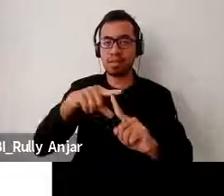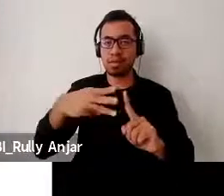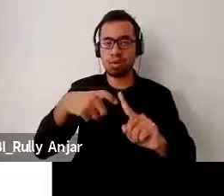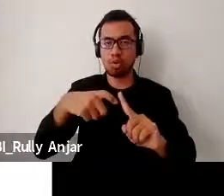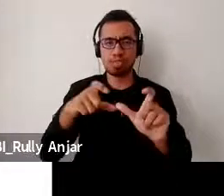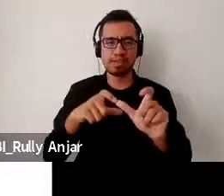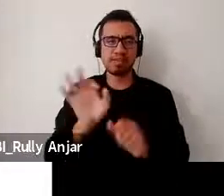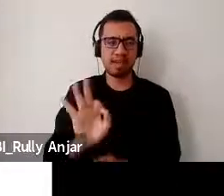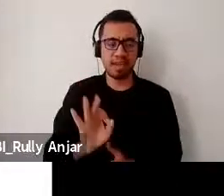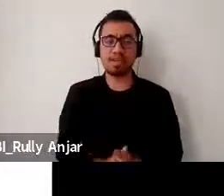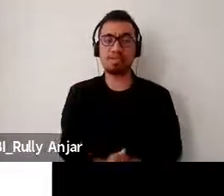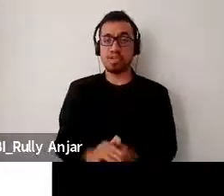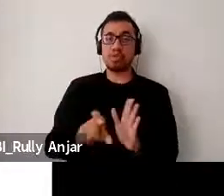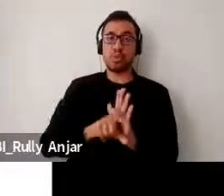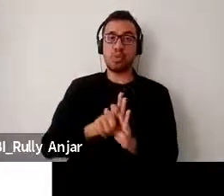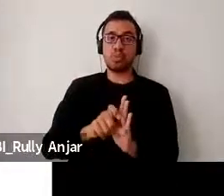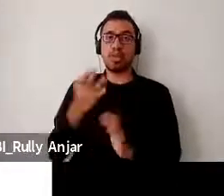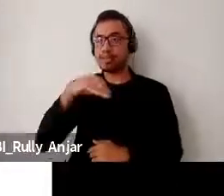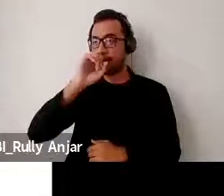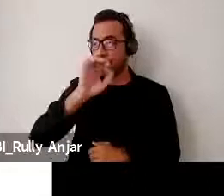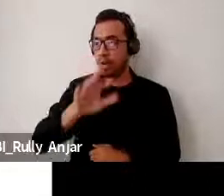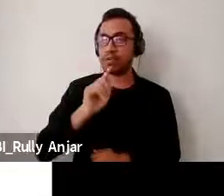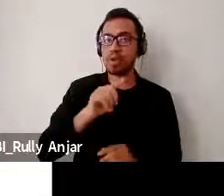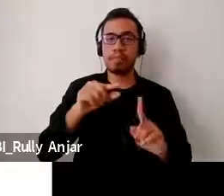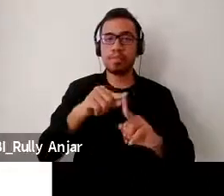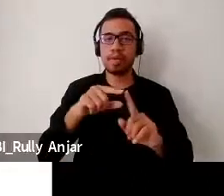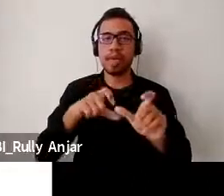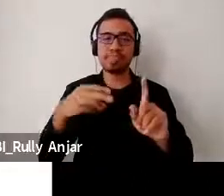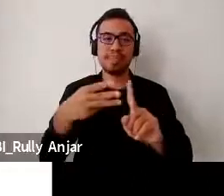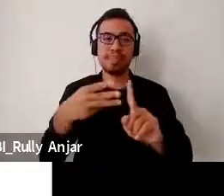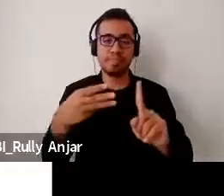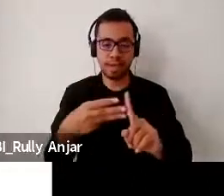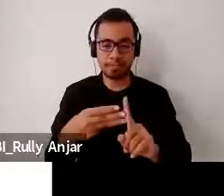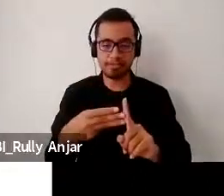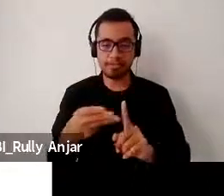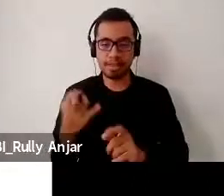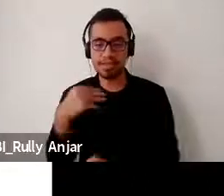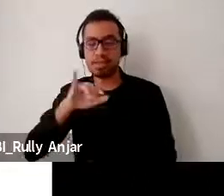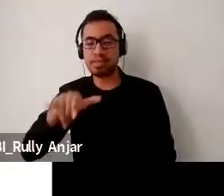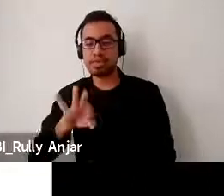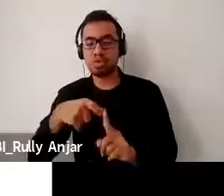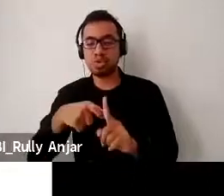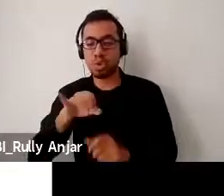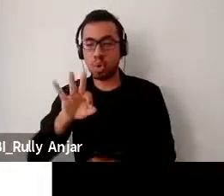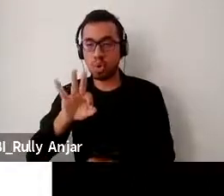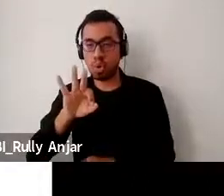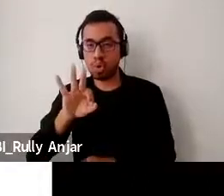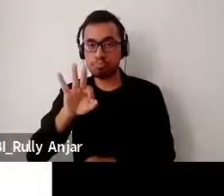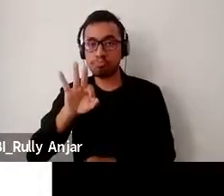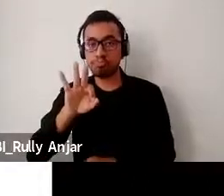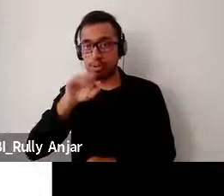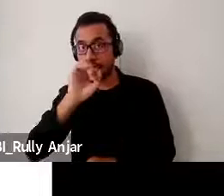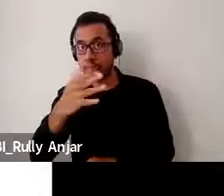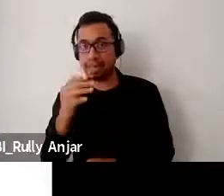sosial berskala besar, tadi Pak Joko sudah mengatakan bahwa berarti ketika ada pembatasan sosial berskala